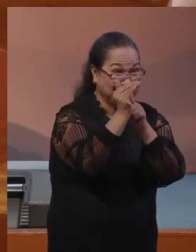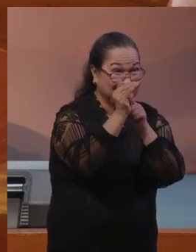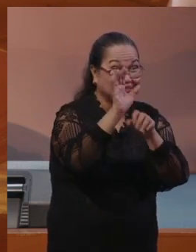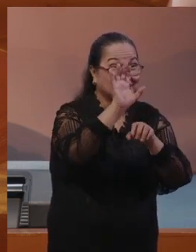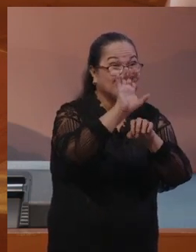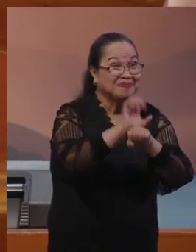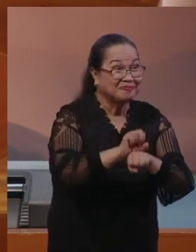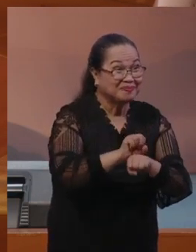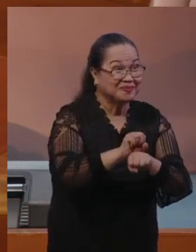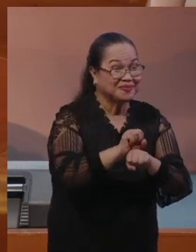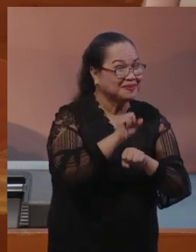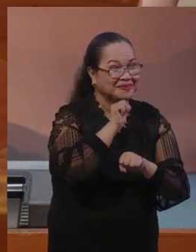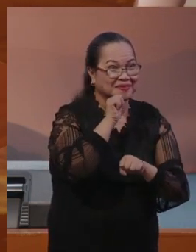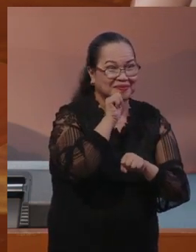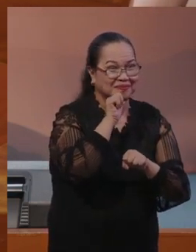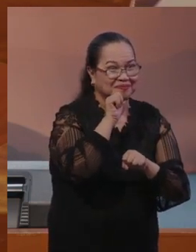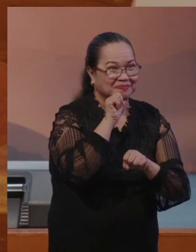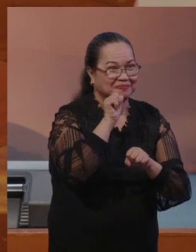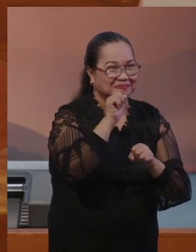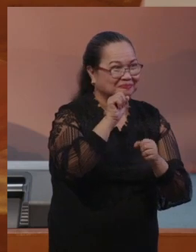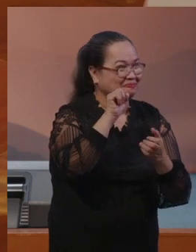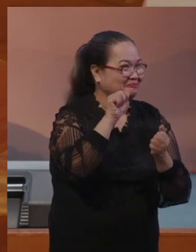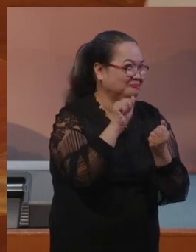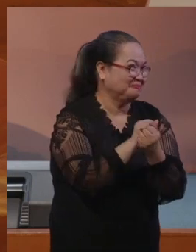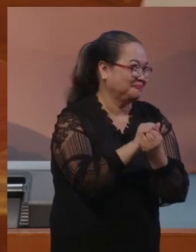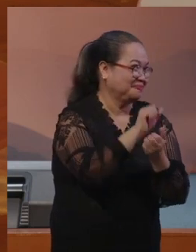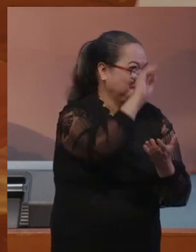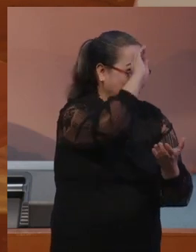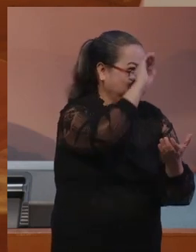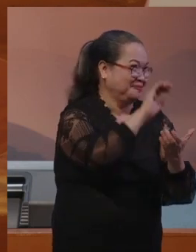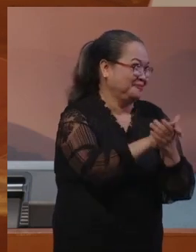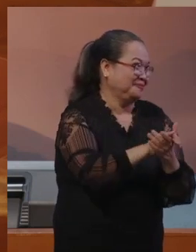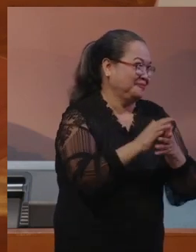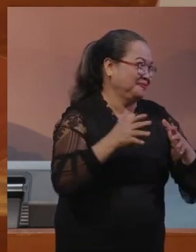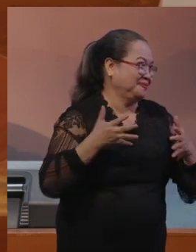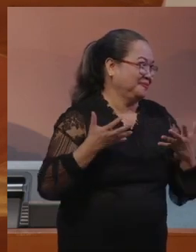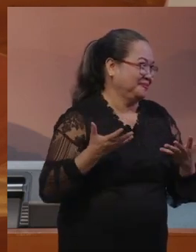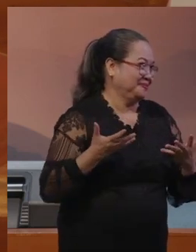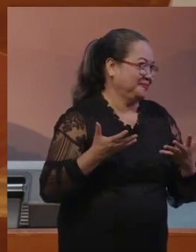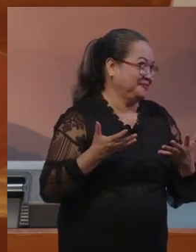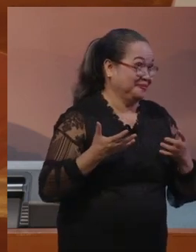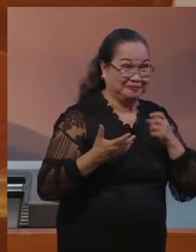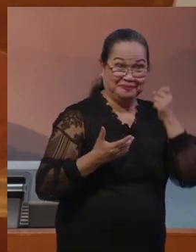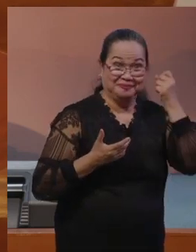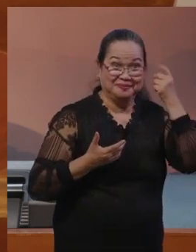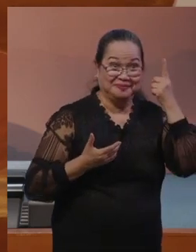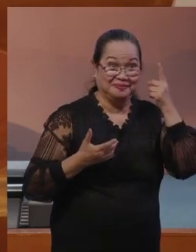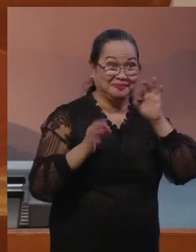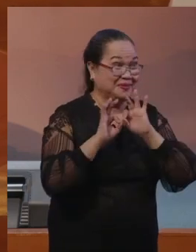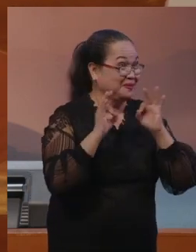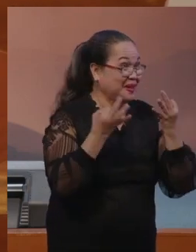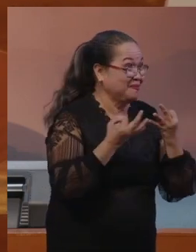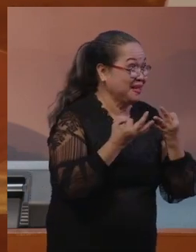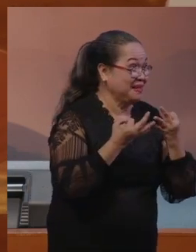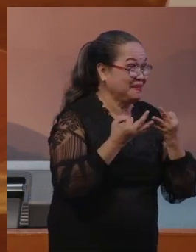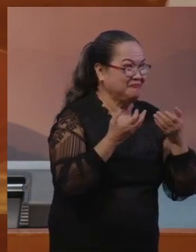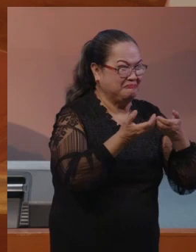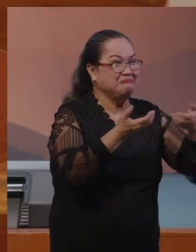hindi niya kasama sa kanyang pamamahay o tinitirhan ang kanyang pamilya.